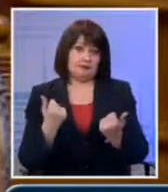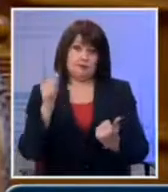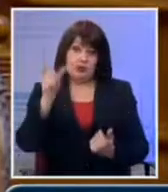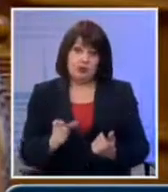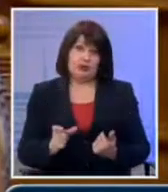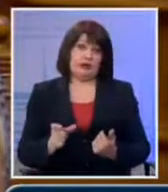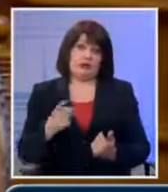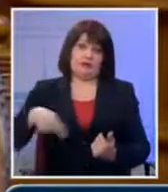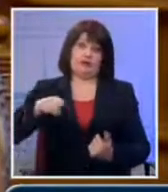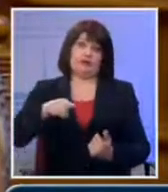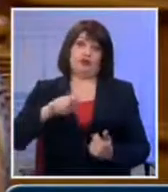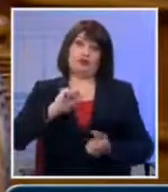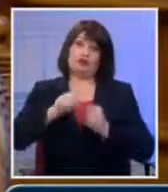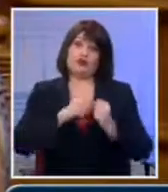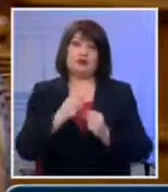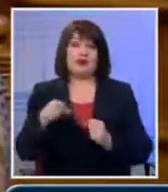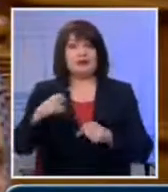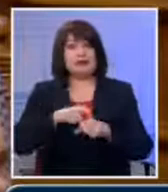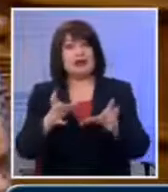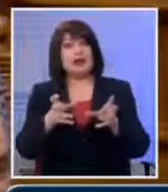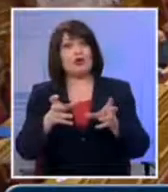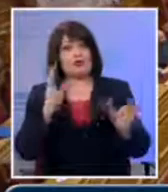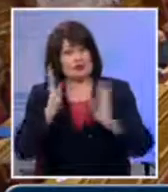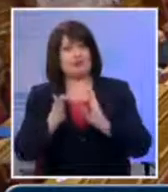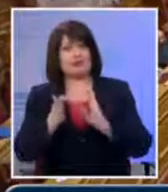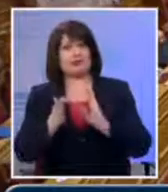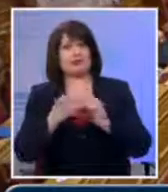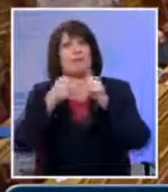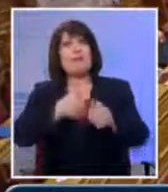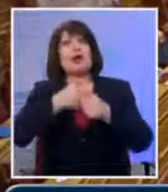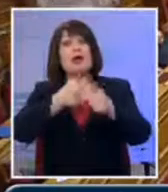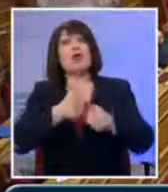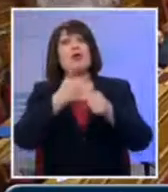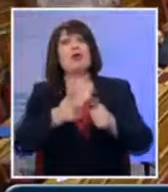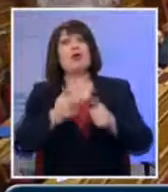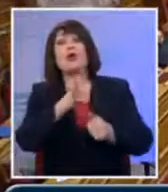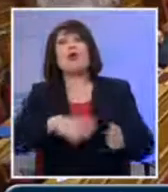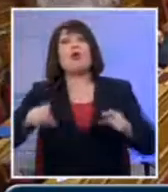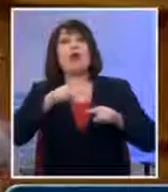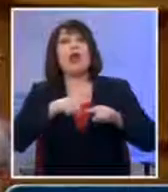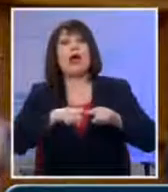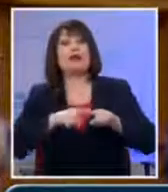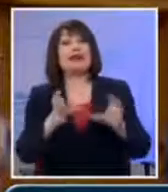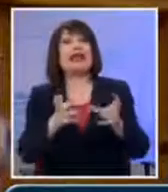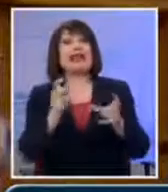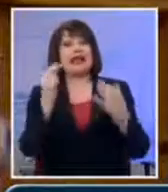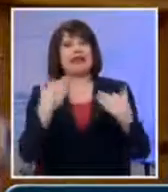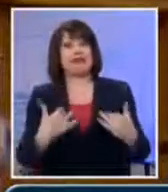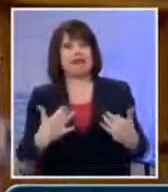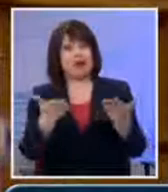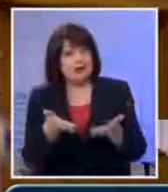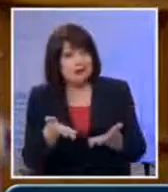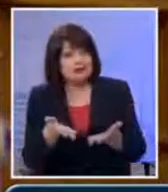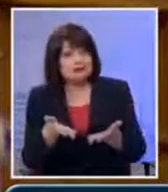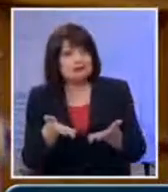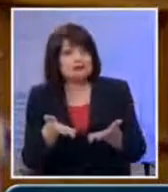επιχειρούν. Διότι μας παρακολουθεί ο ελληνικός λαός. Παρακολουθεί τις συνεδριάσεις και από το κανάλι της Βουλής και